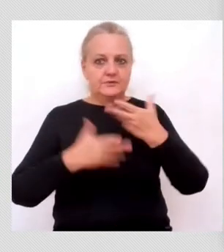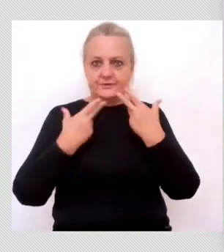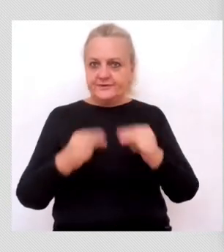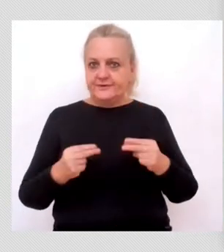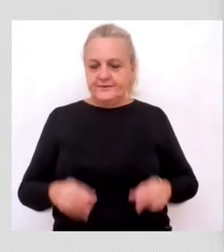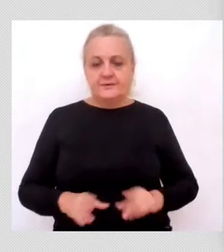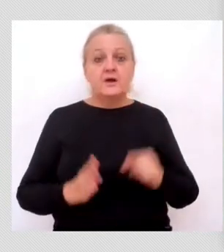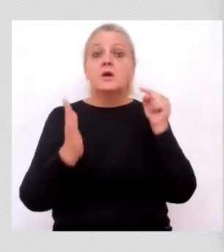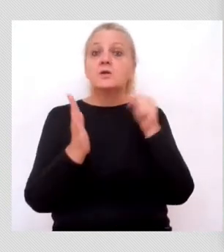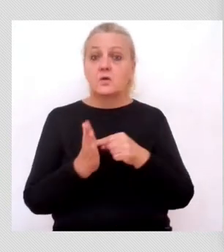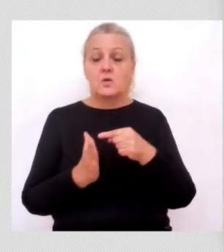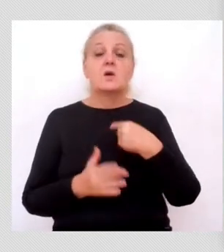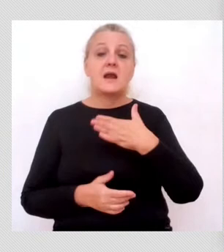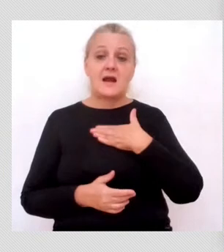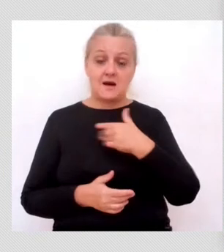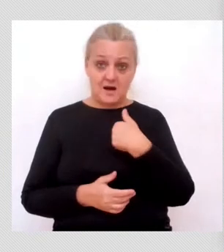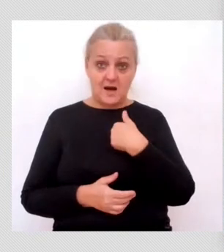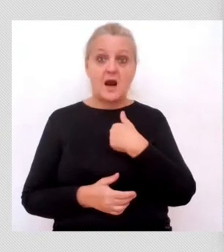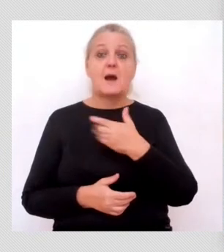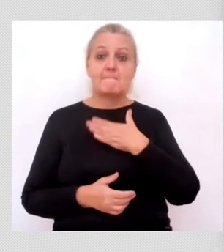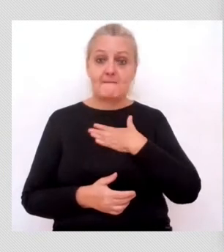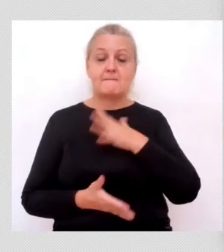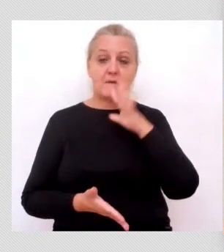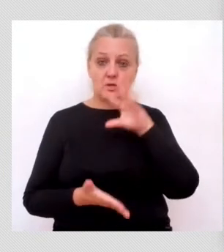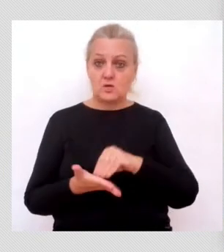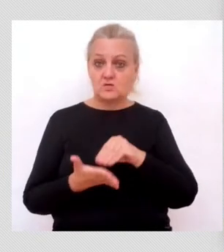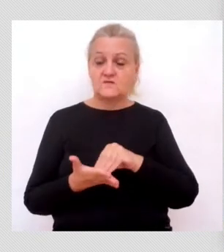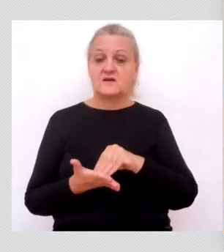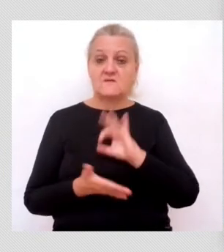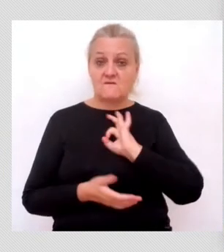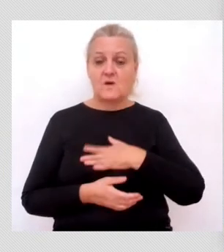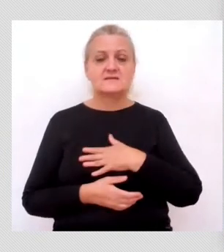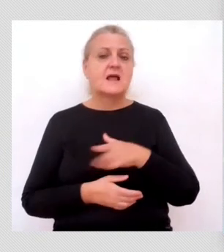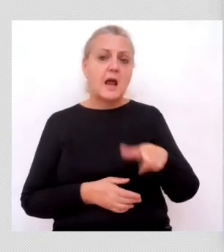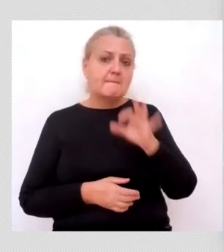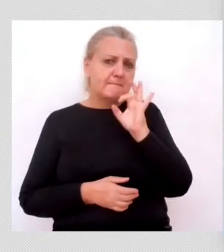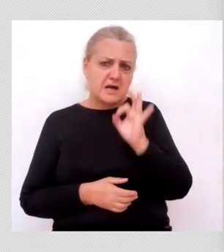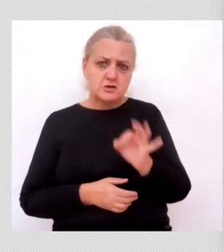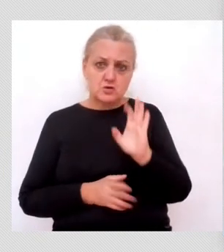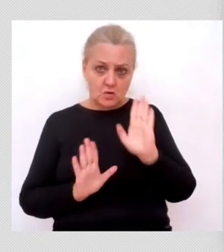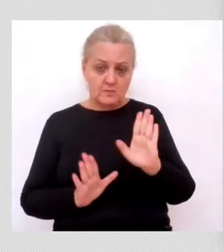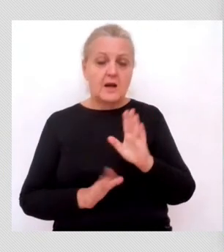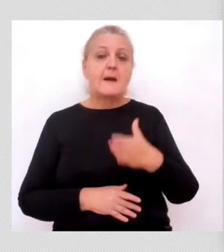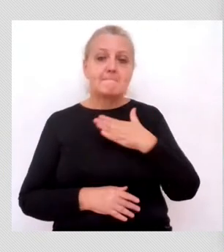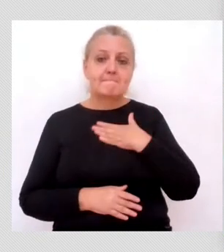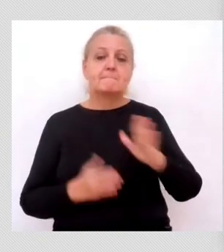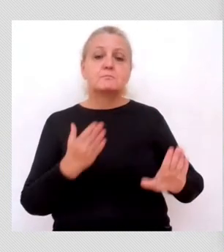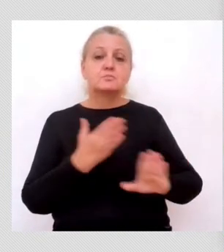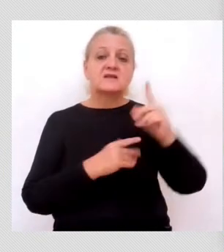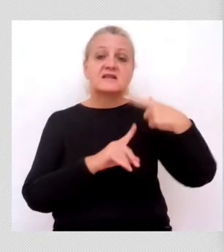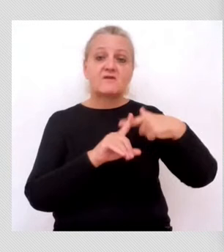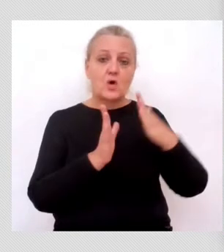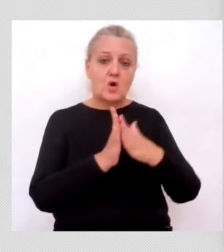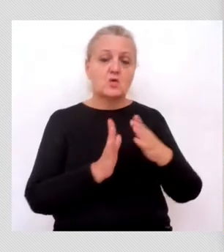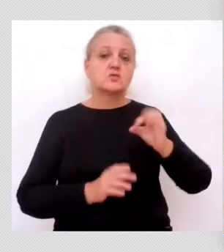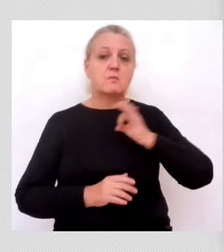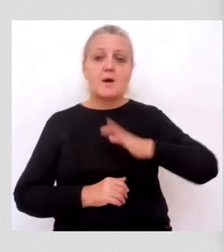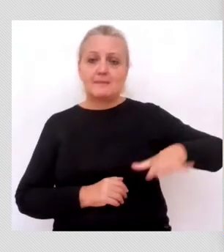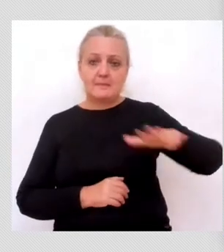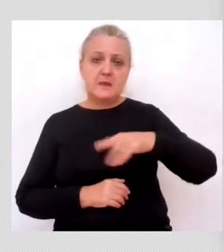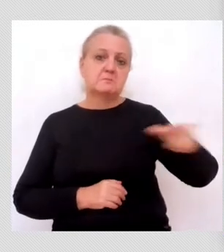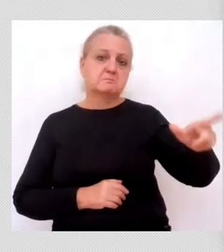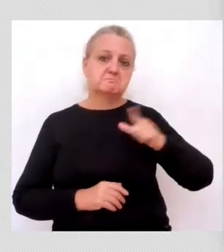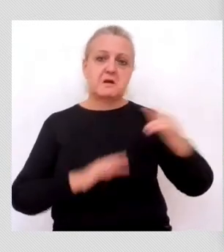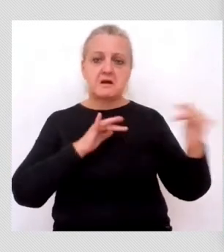Ja mam doświadczenia własne, dobre, zresztą akurat ja miałem zawsze bardzo dobre relacje z przedstawicielami Kościoła na moim terenie, ale to akurat